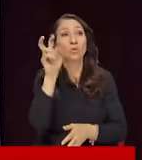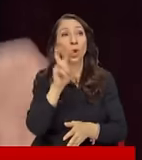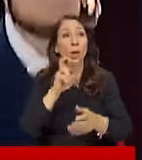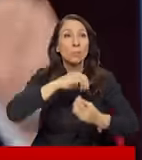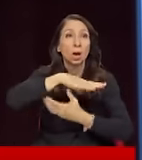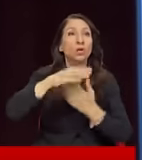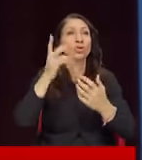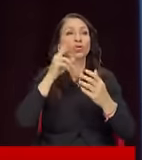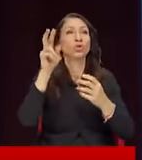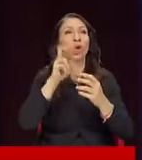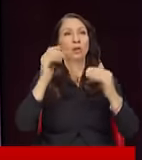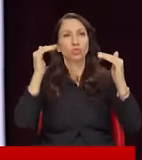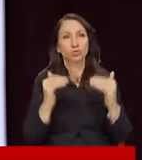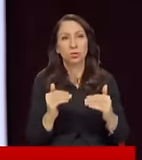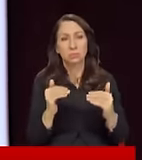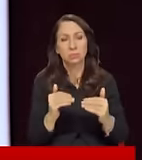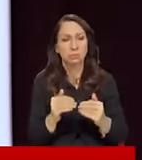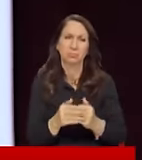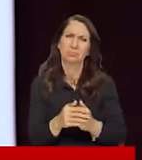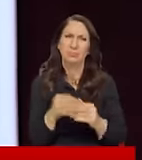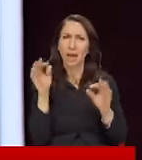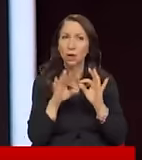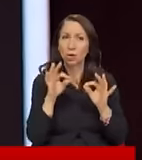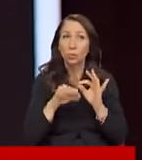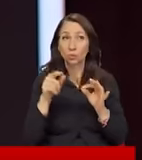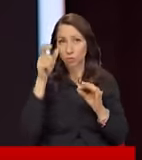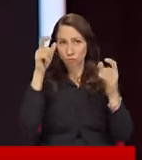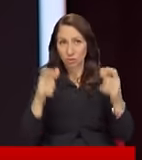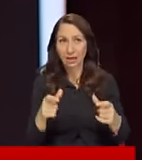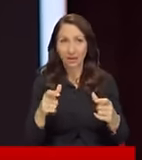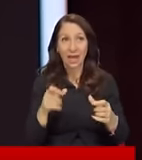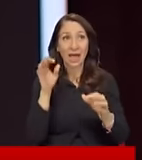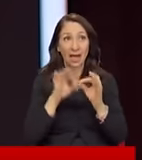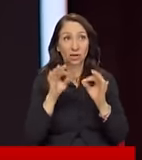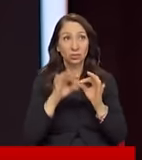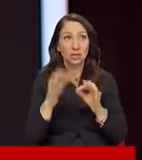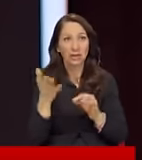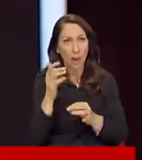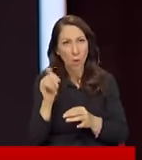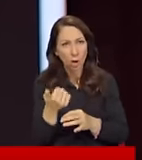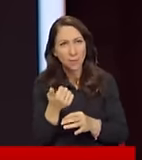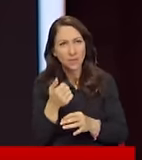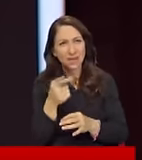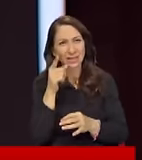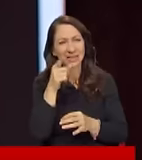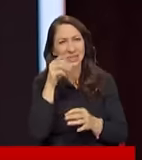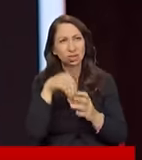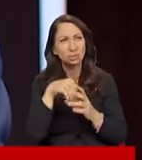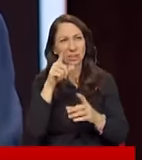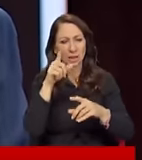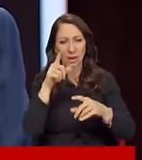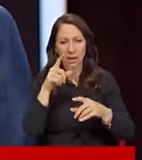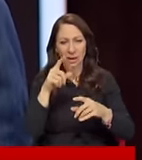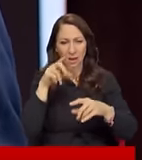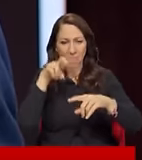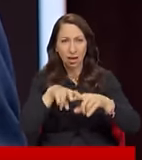bozdular. Neymiş? Dövizi frenleyecekler. Ya ekonominin, bu memleketin ekonomisinden daha mı önemli sizin için bir koltuk daha